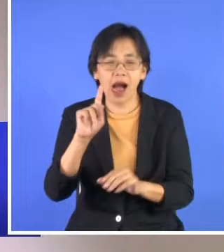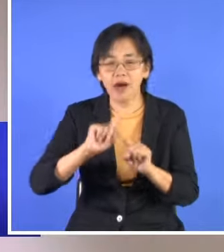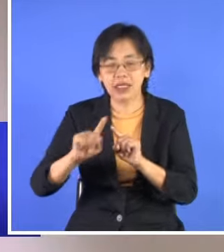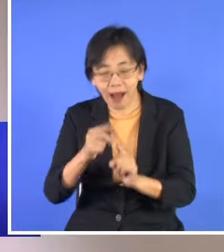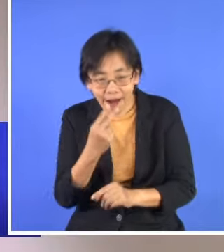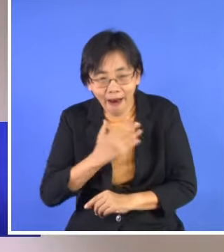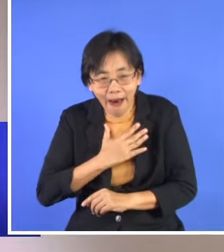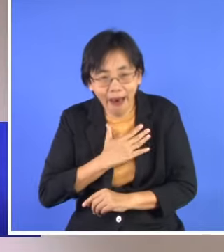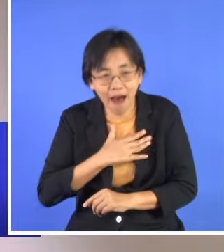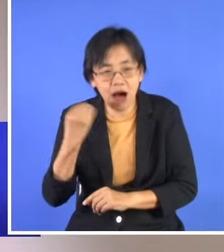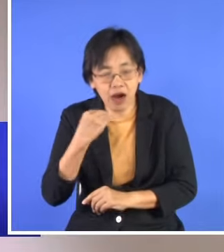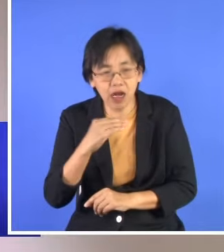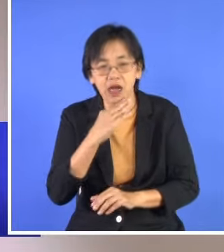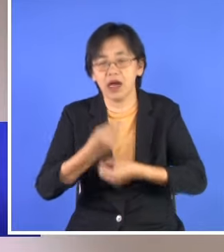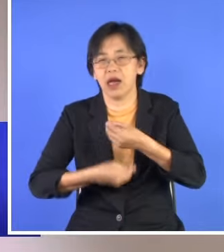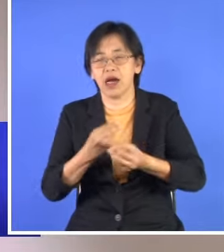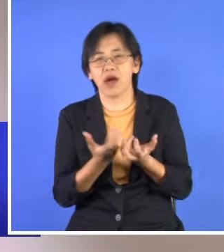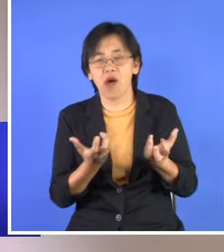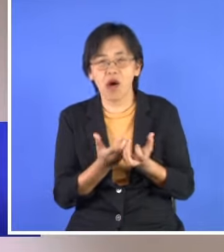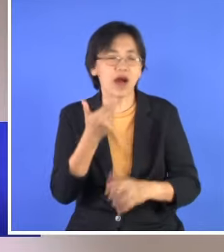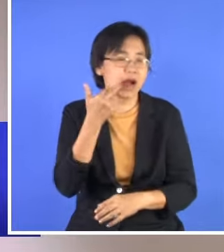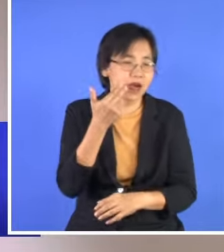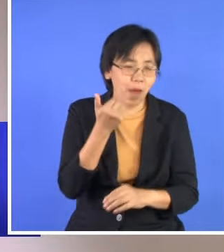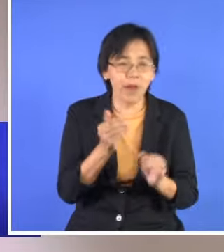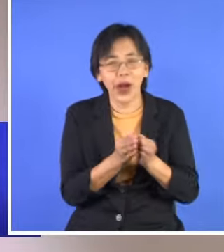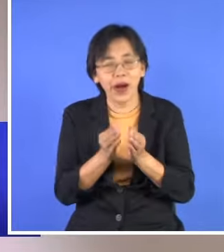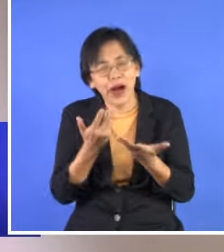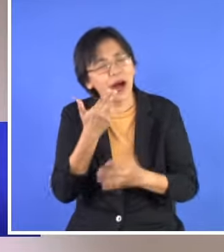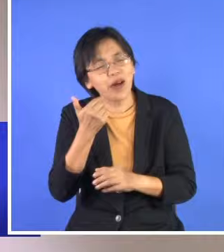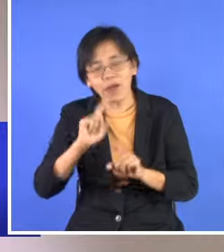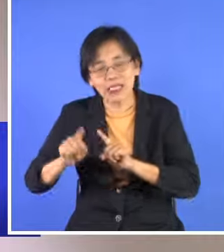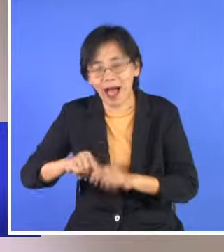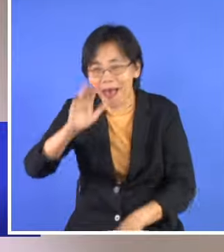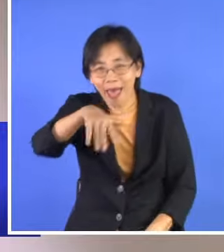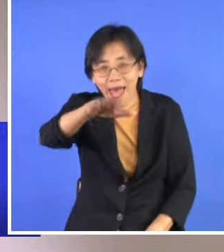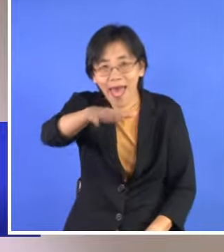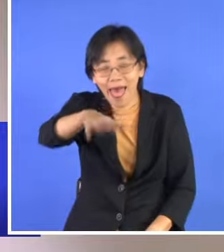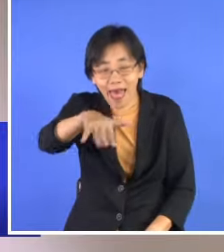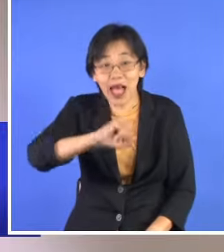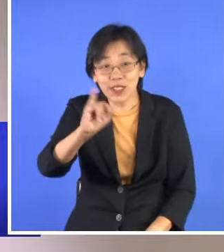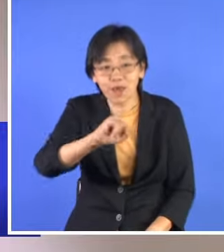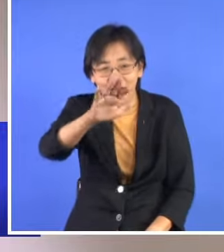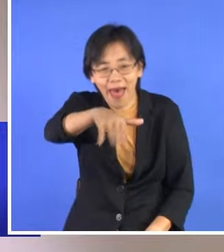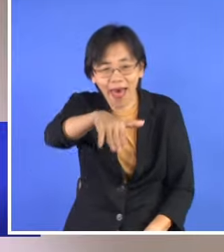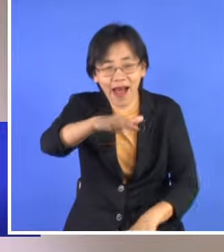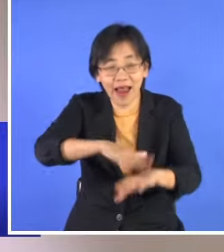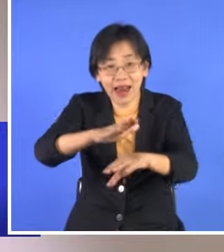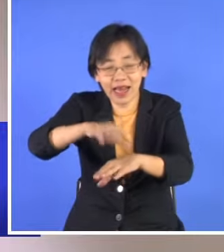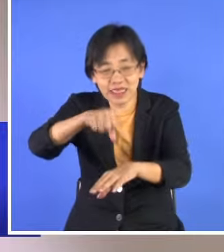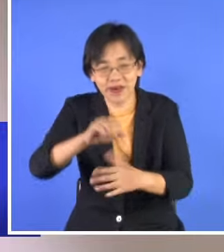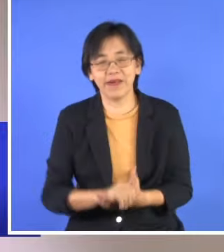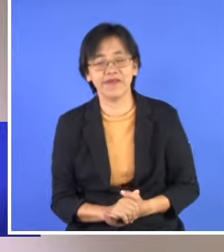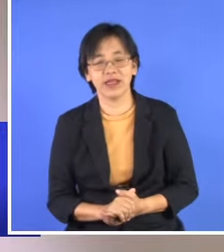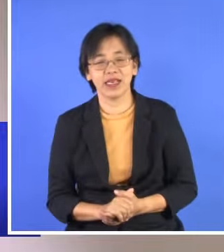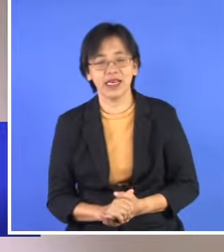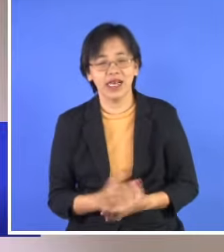ช่นเวลาเขาจะขายของขายขนมนมเนยเนี่ยนะครับเขาก็จะมีการกวักมือเรียกลูกค้าใช่ไหมคุณสองอย่างเช่นแถวแถวมวกเหล็กเนี่ยนะครับขายน้